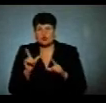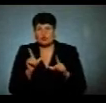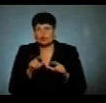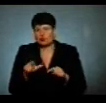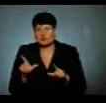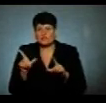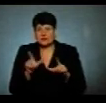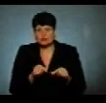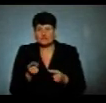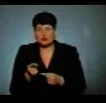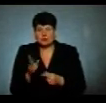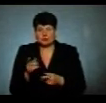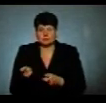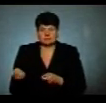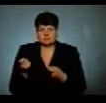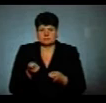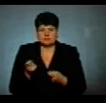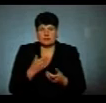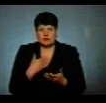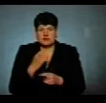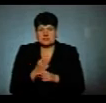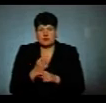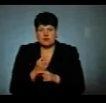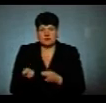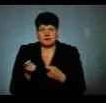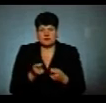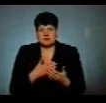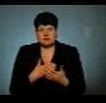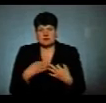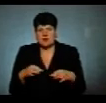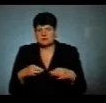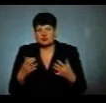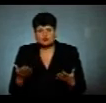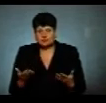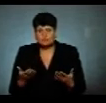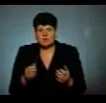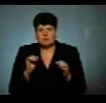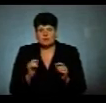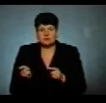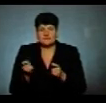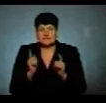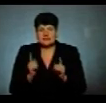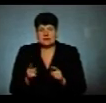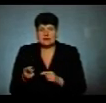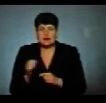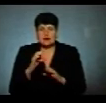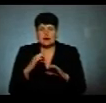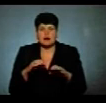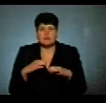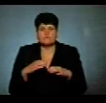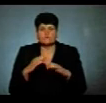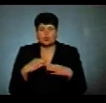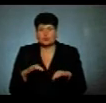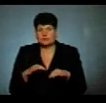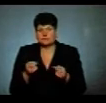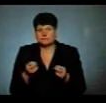будуть допомагати нам їх доставити, тому що є заборона доставки громадським транспортом. Тобто їх можна доставити тільки автомобільним транспортом або якимось